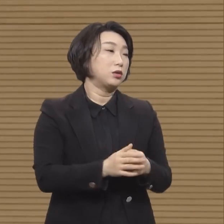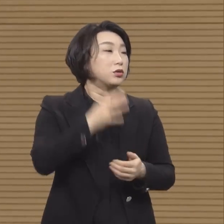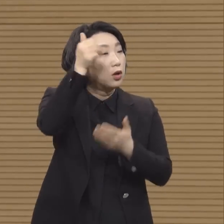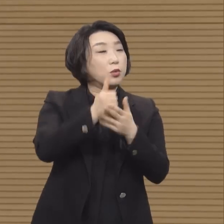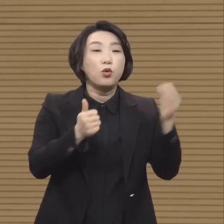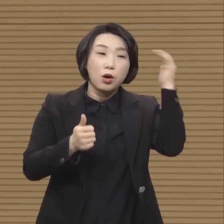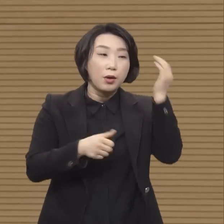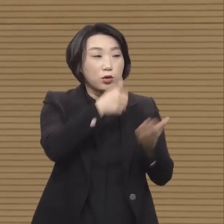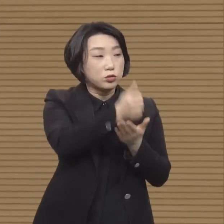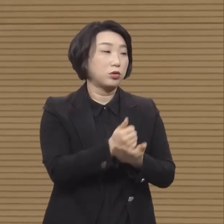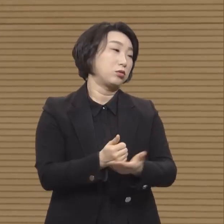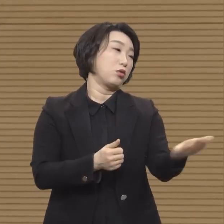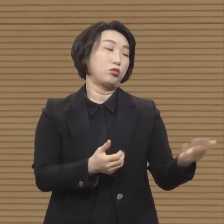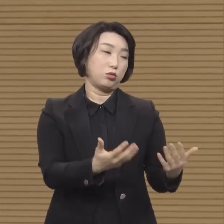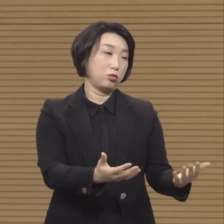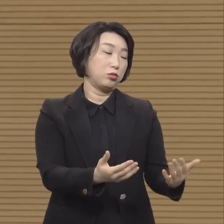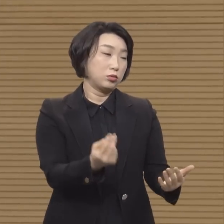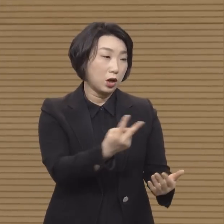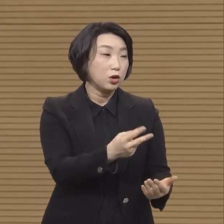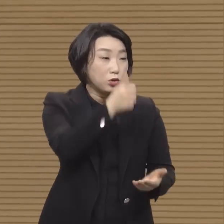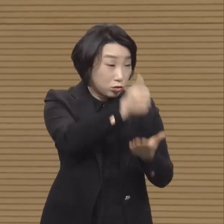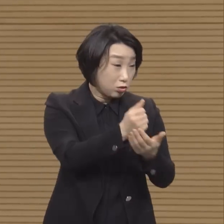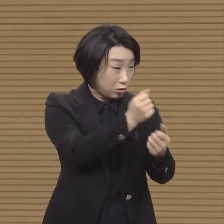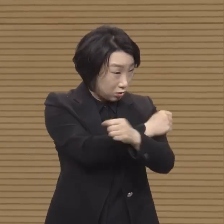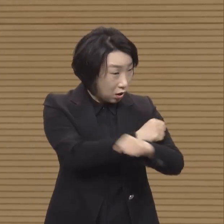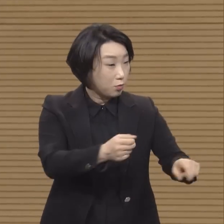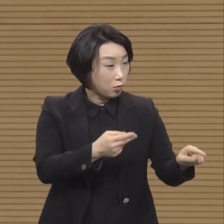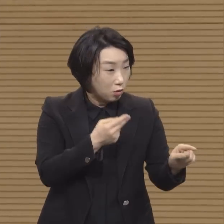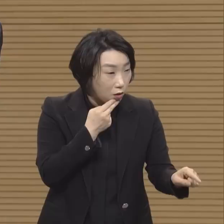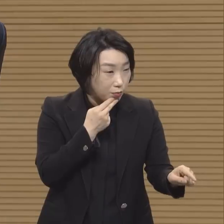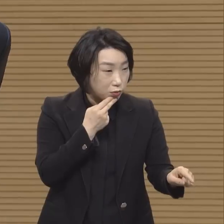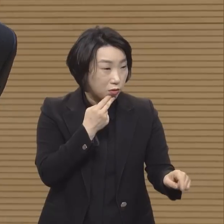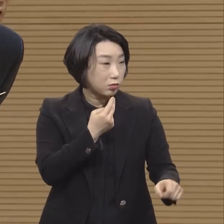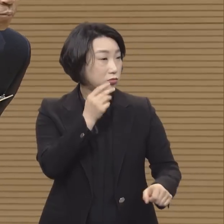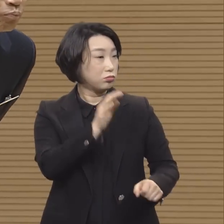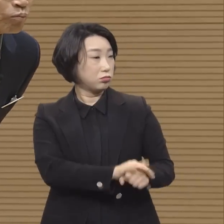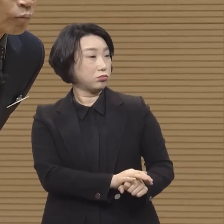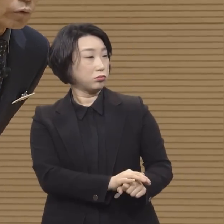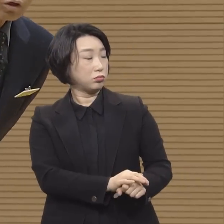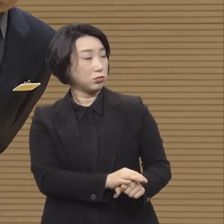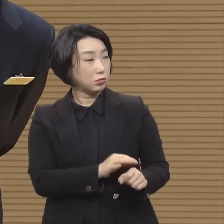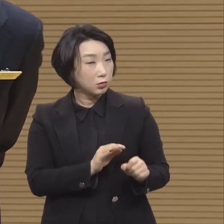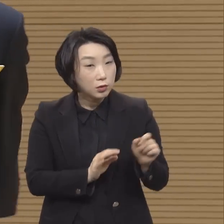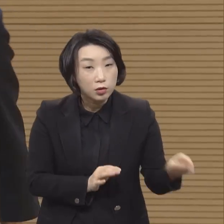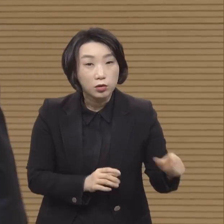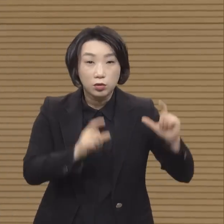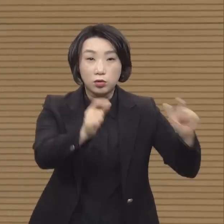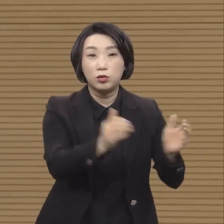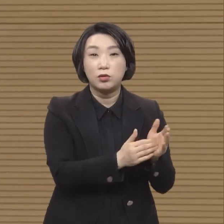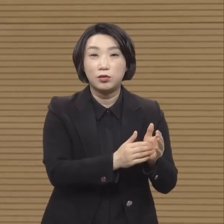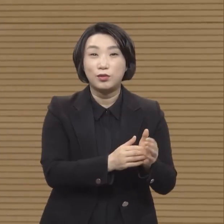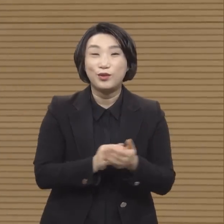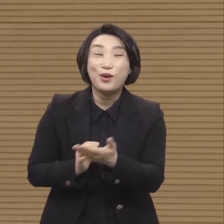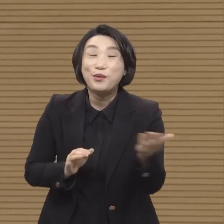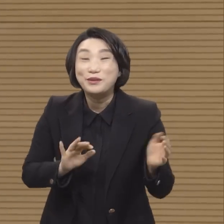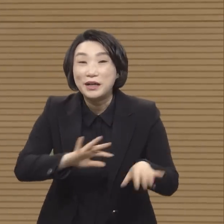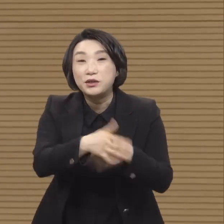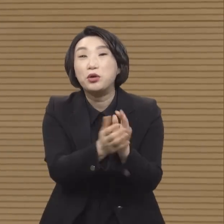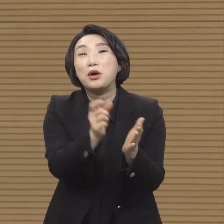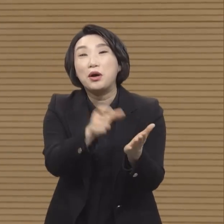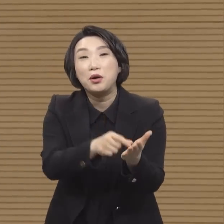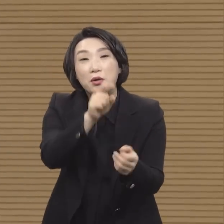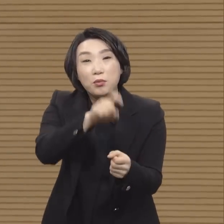성령 해방죄에 걸려서 다시는 제사함 받을 수 없는 비참한 존재가 되어버린 거야. 성경에 왜 이렇게